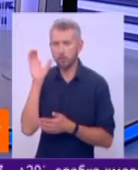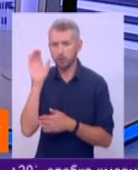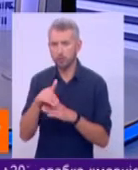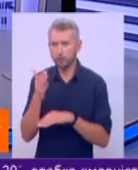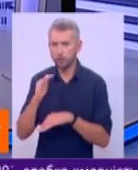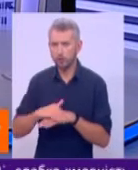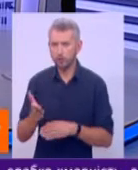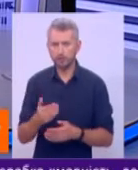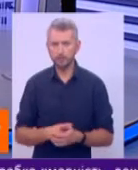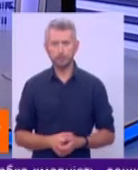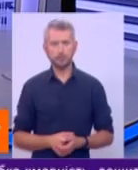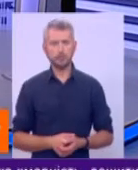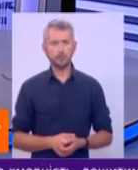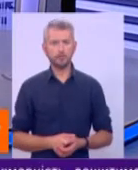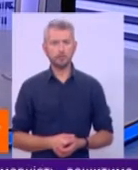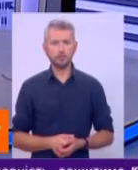вечора.